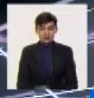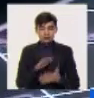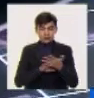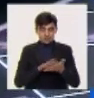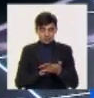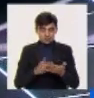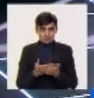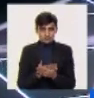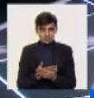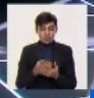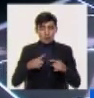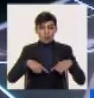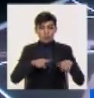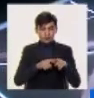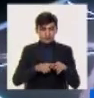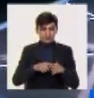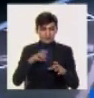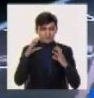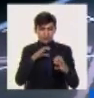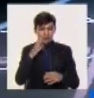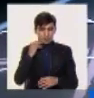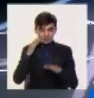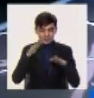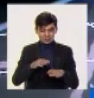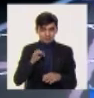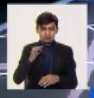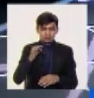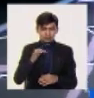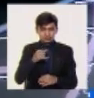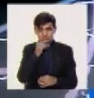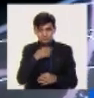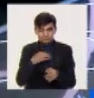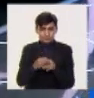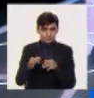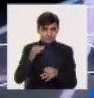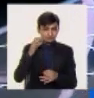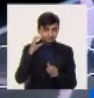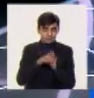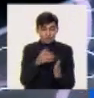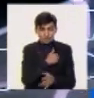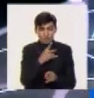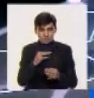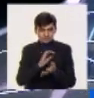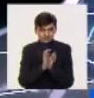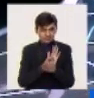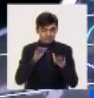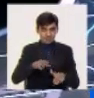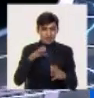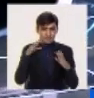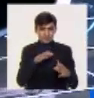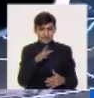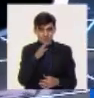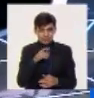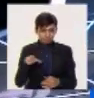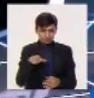Продолжаем выпуск. В общественном транспорте Алматы невозможно соблюдать социальную дистанцию, особенно в часы пик. Автобусы ездят по